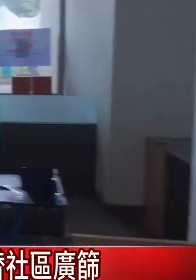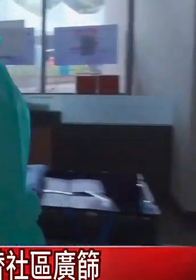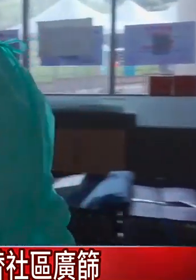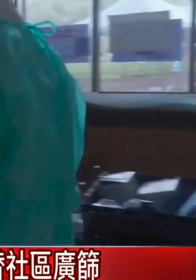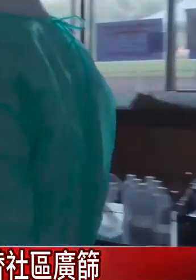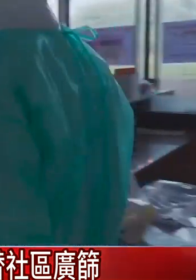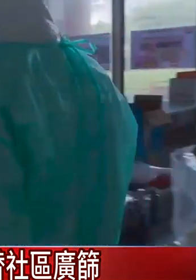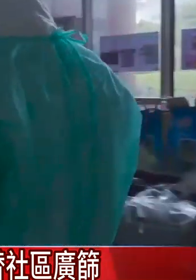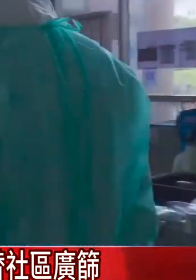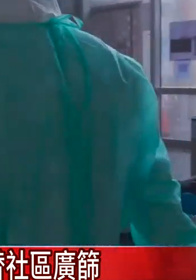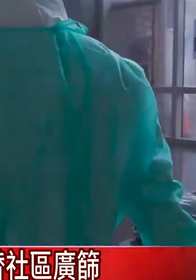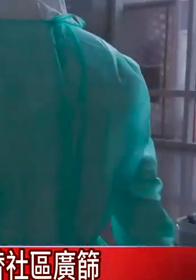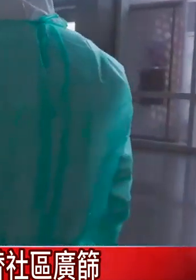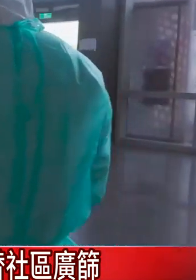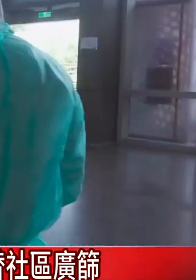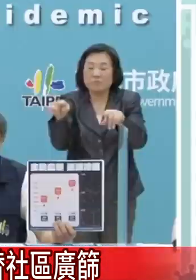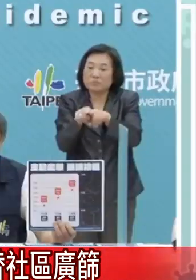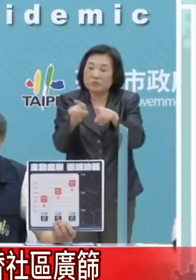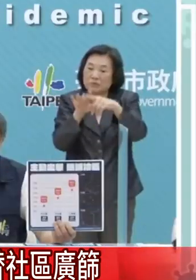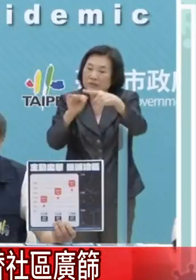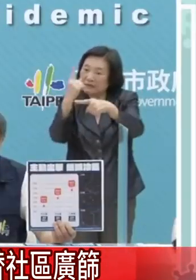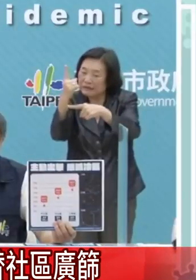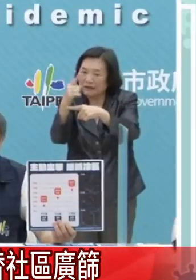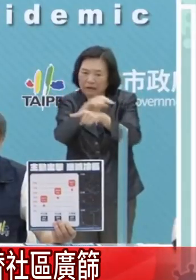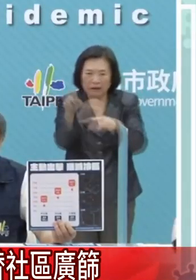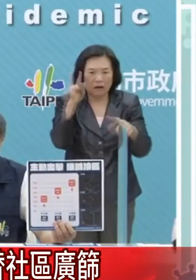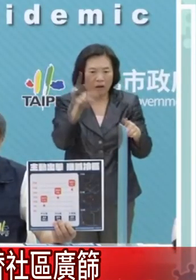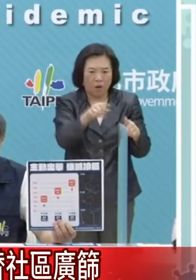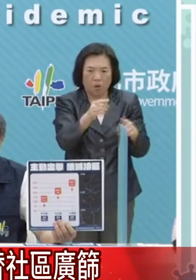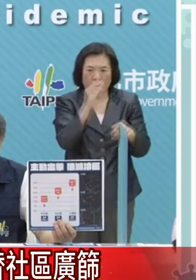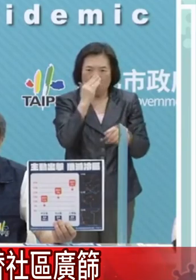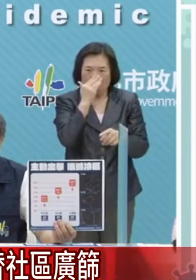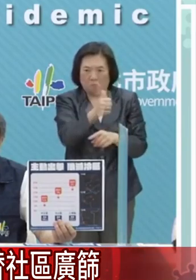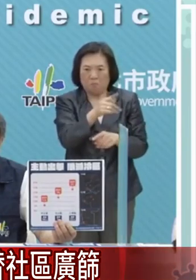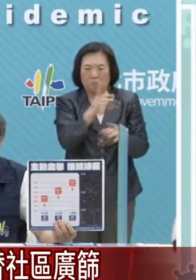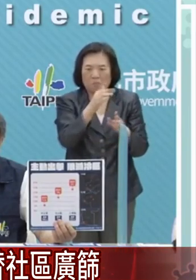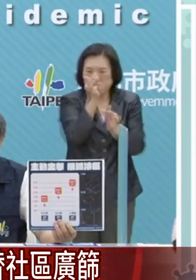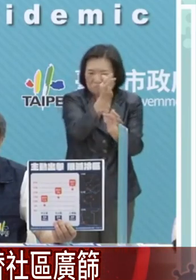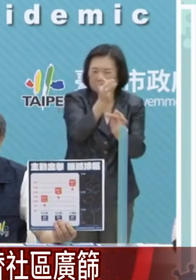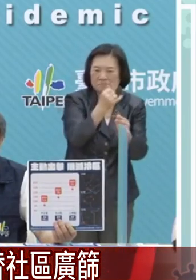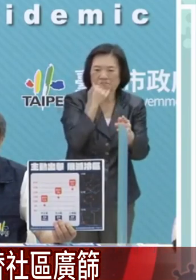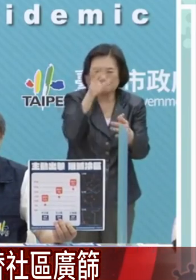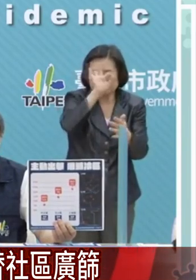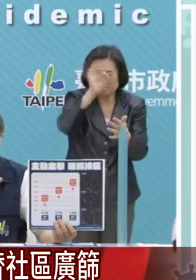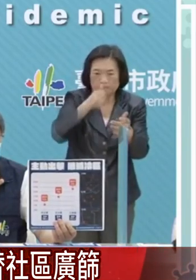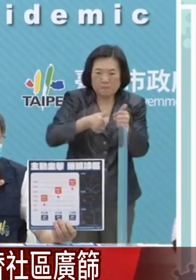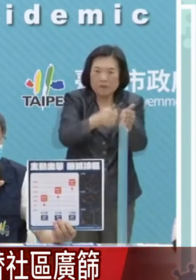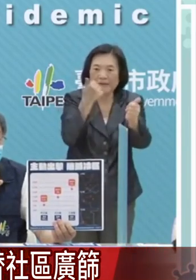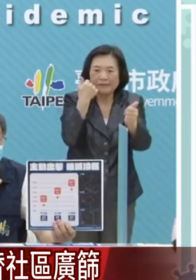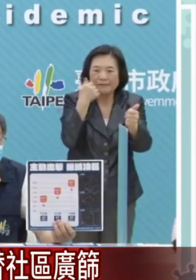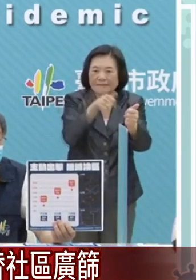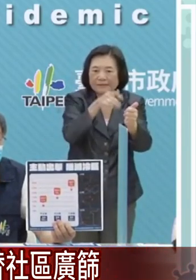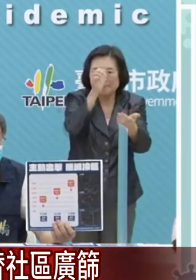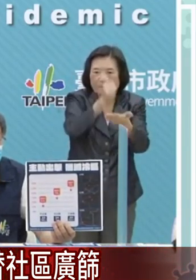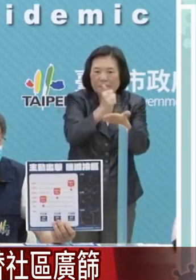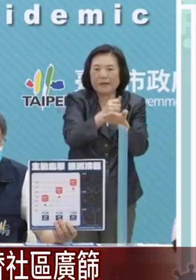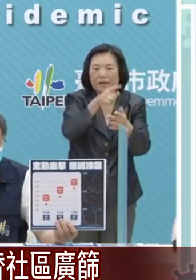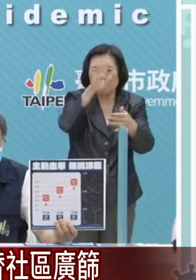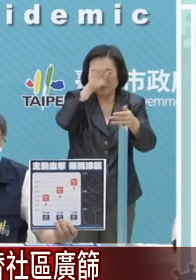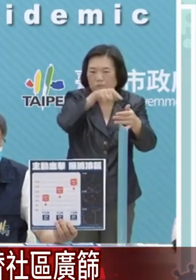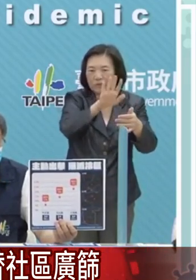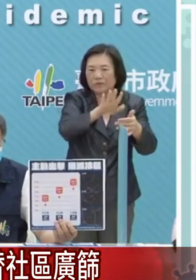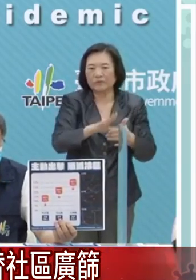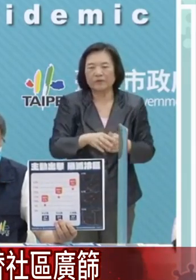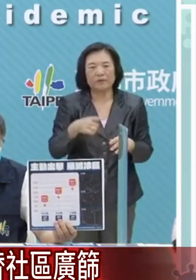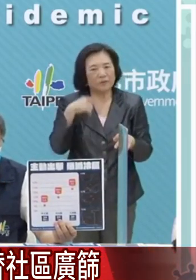用同心圆的就从那个已经确诊者以他为同心圆去找他旁边可